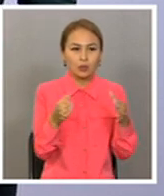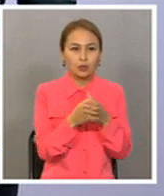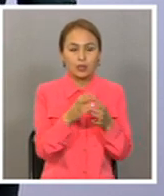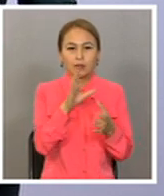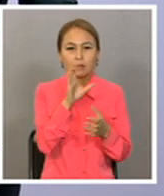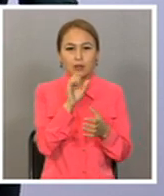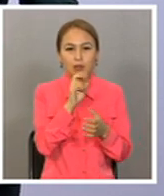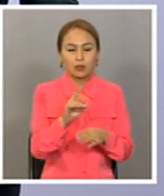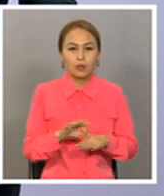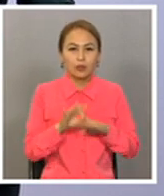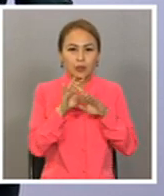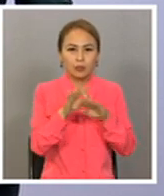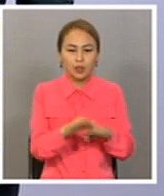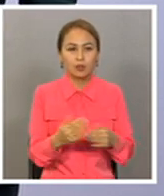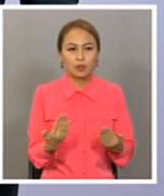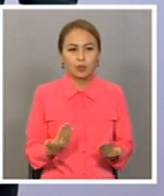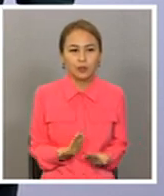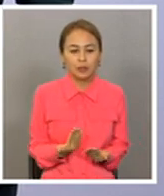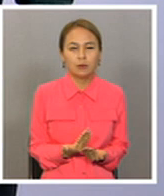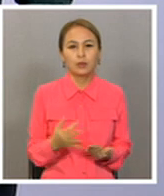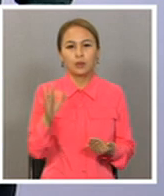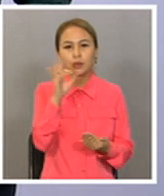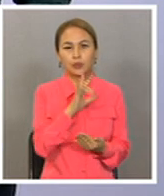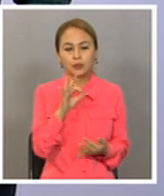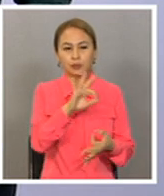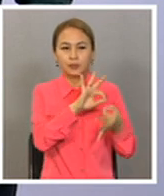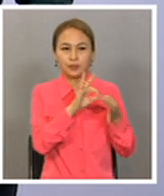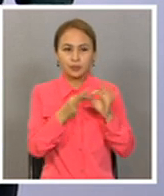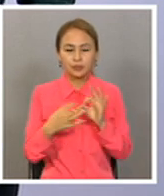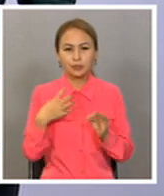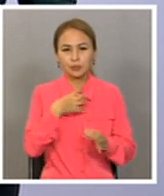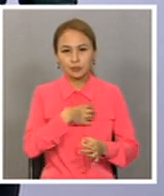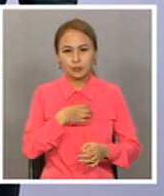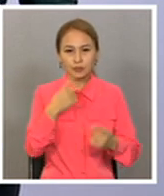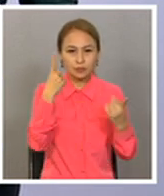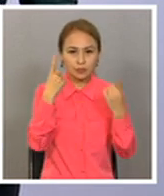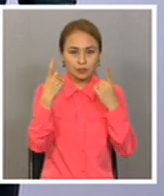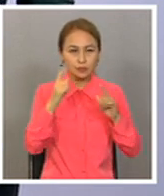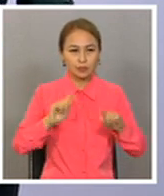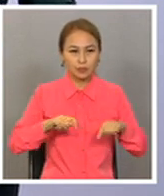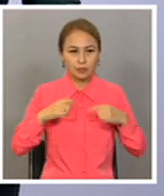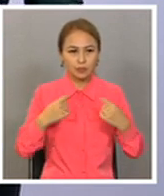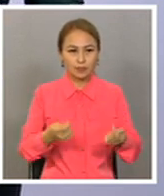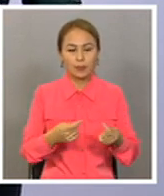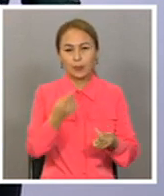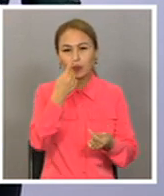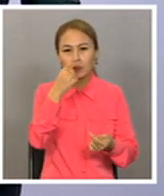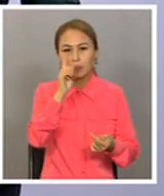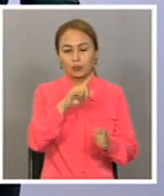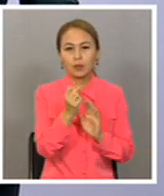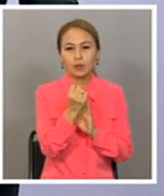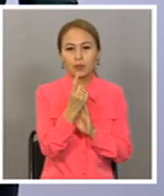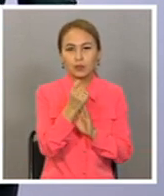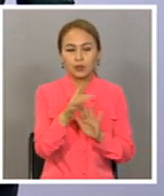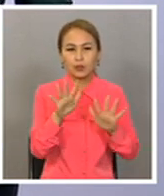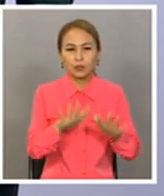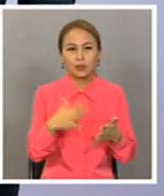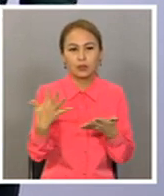сақтардың қолданбалы өнері мен дүниетанымы туралы құнды ақпарат береді. Нөмірі 11-ші обадан